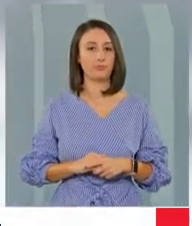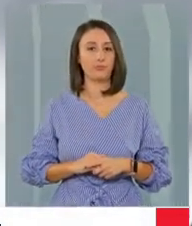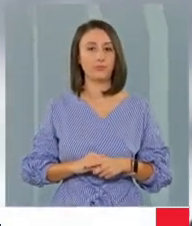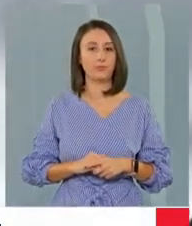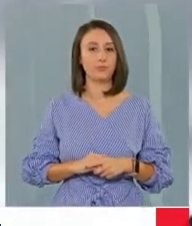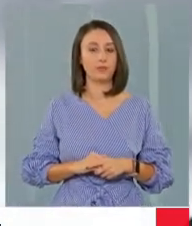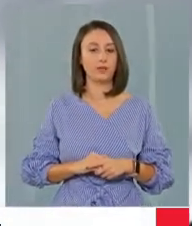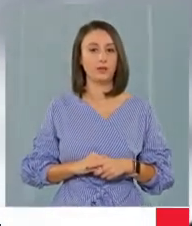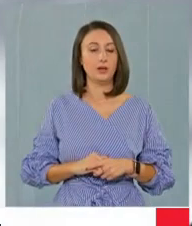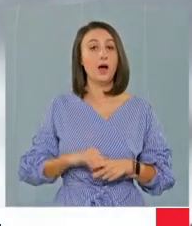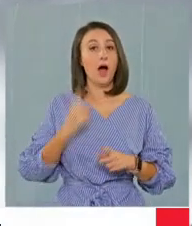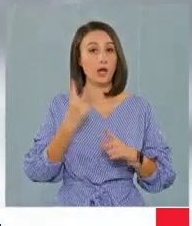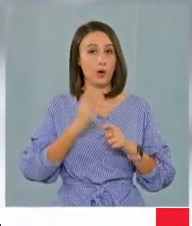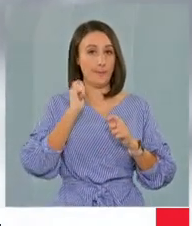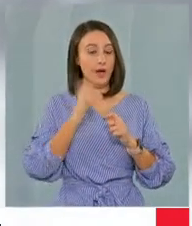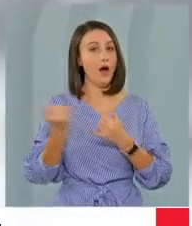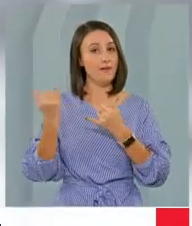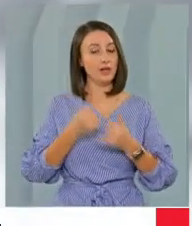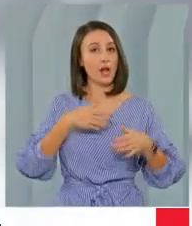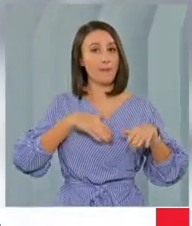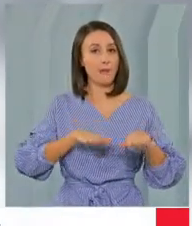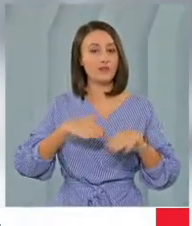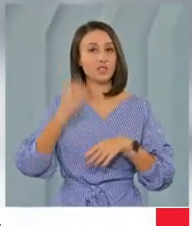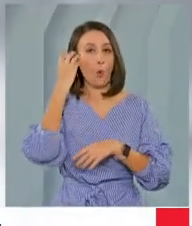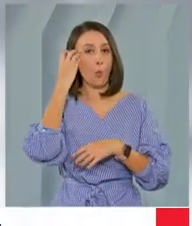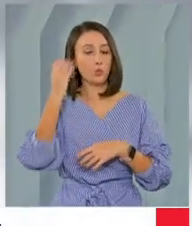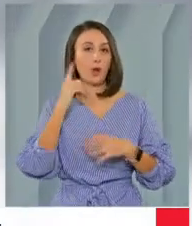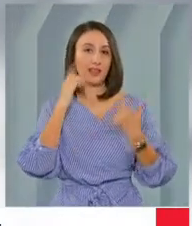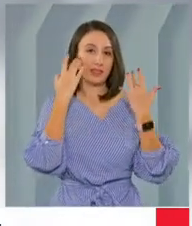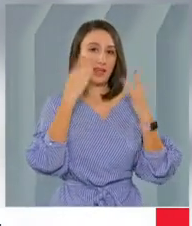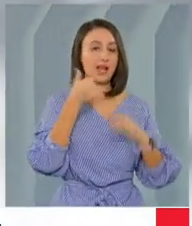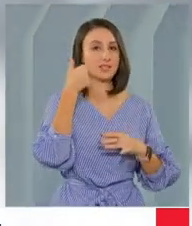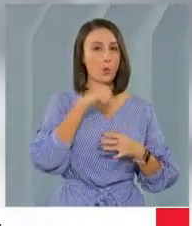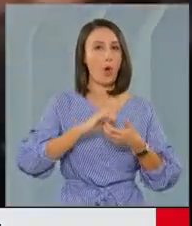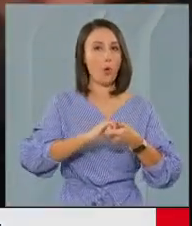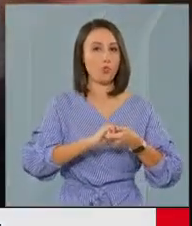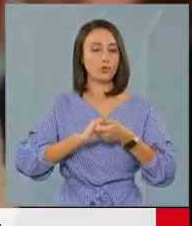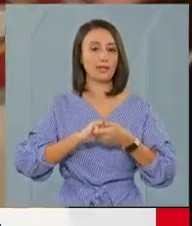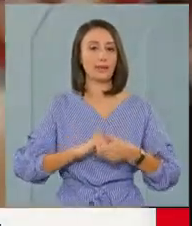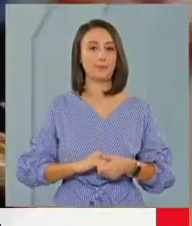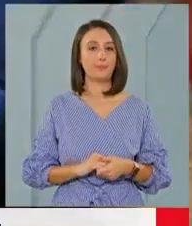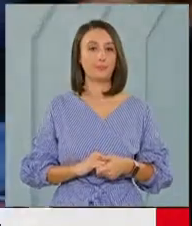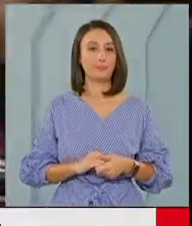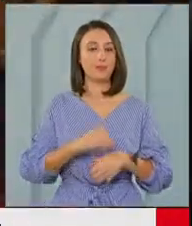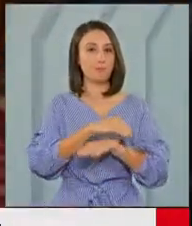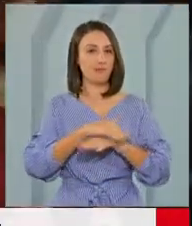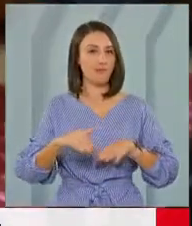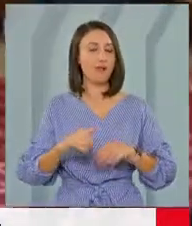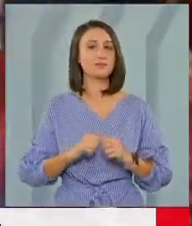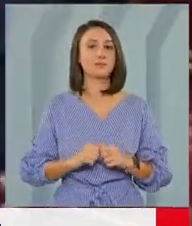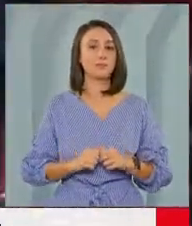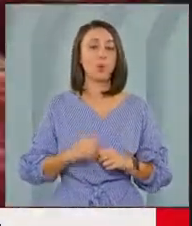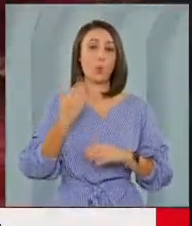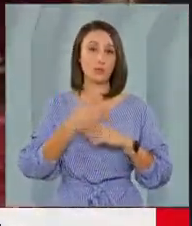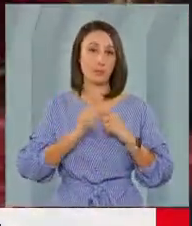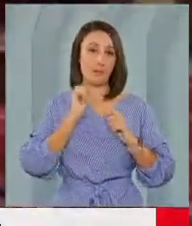Pavel din Constanța. A doua sancțiune a venit la o manifestare culturală dedicată Zilei Unirii Principatelor pe faleza Cazinoului. Ultima